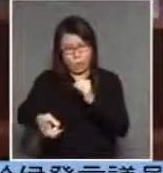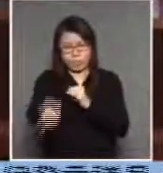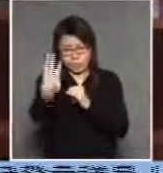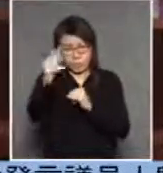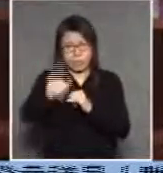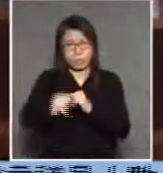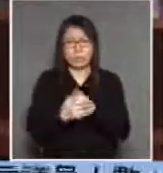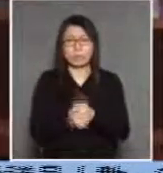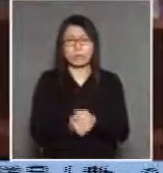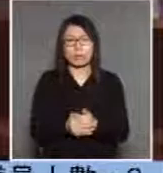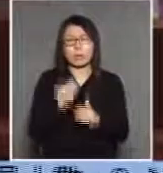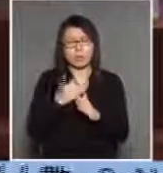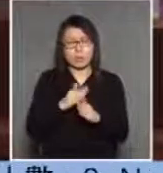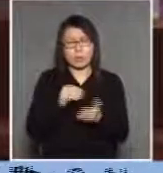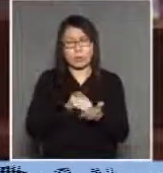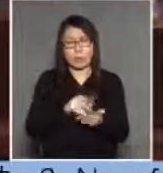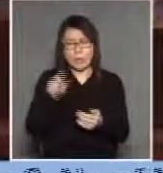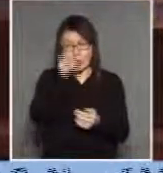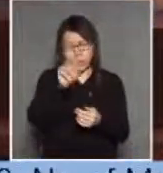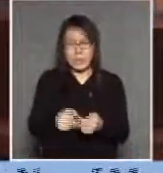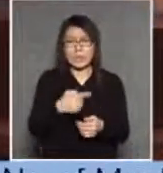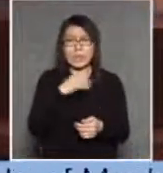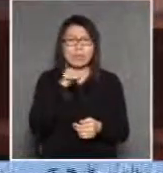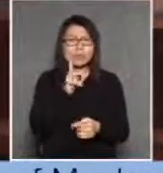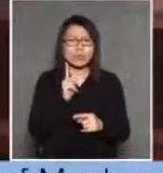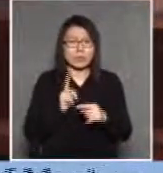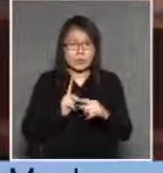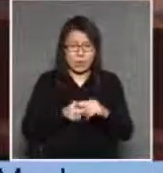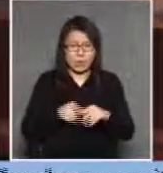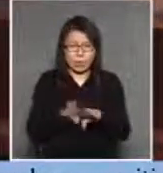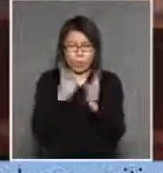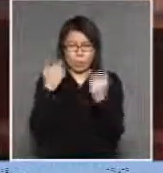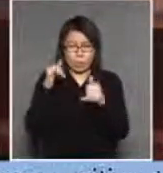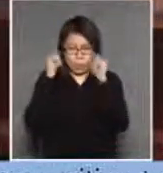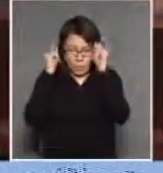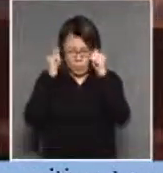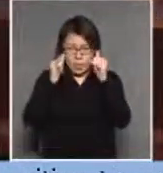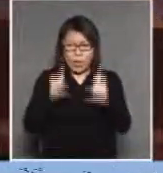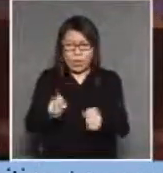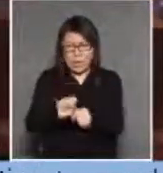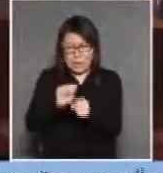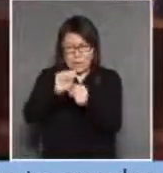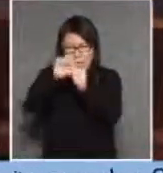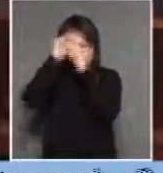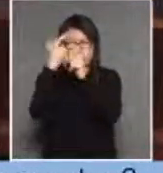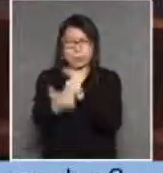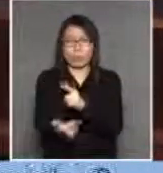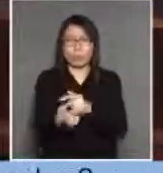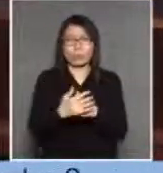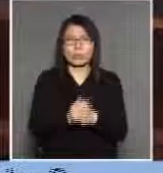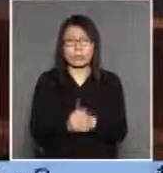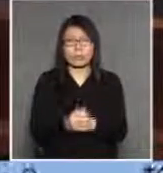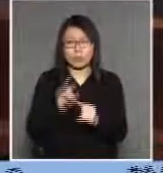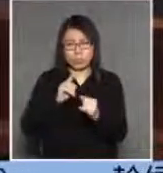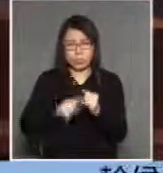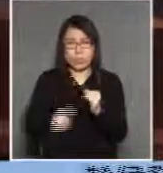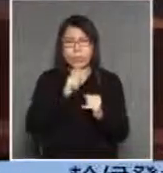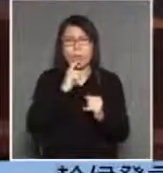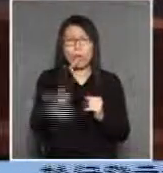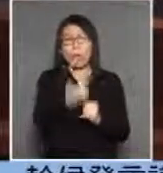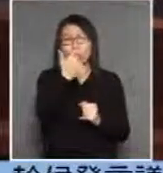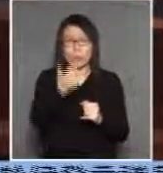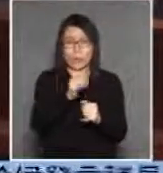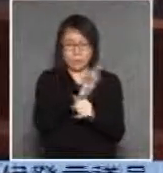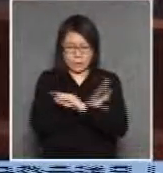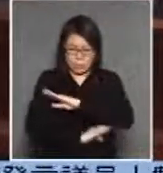所以我哋咧，因為個問題。 If you resort to violence, then there will be escalation of